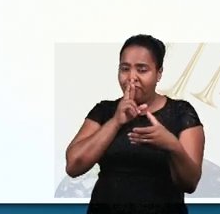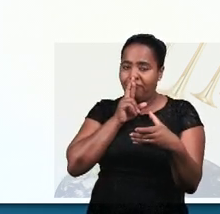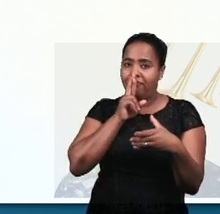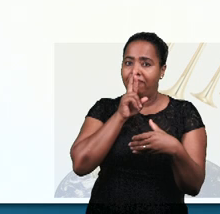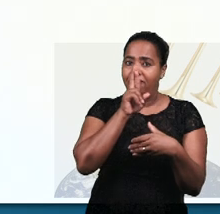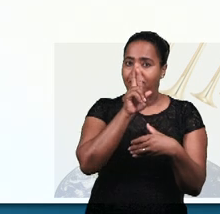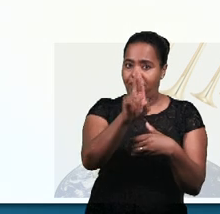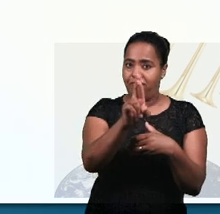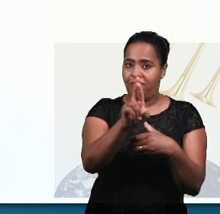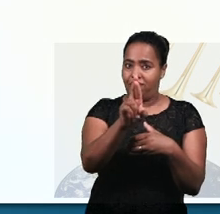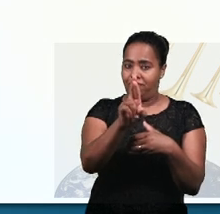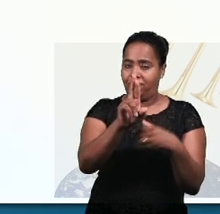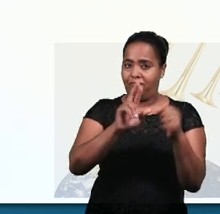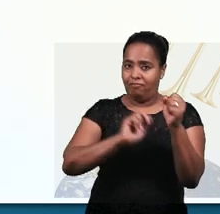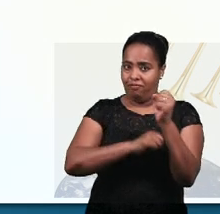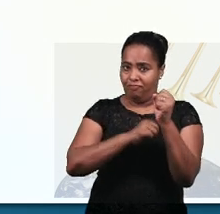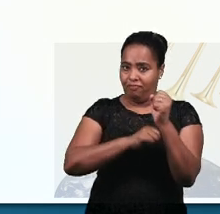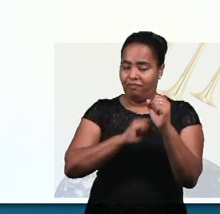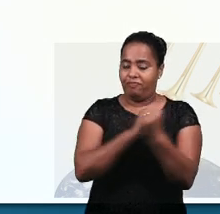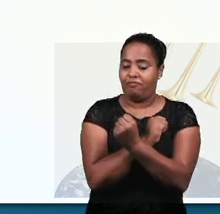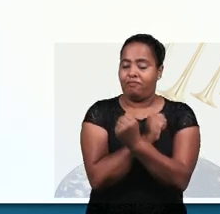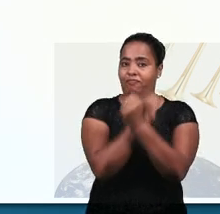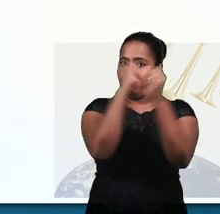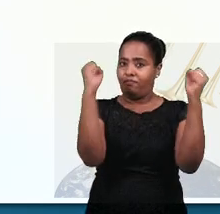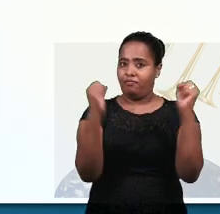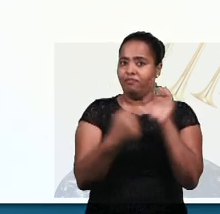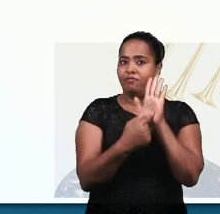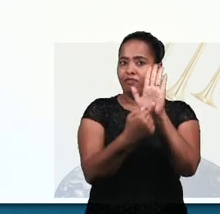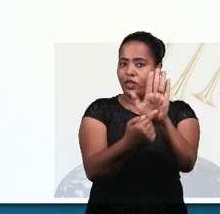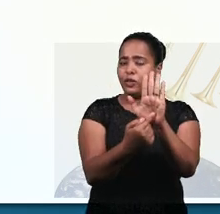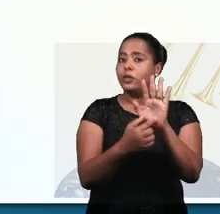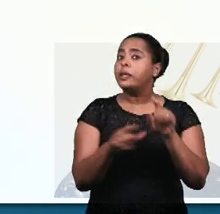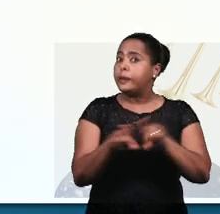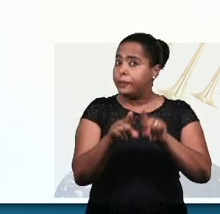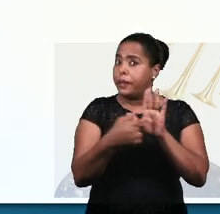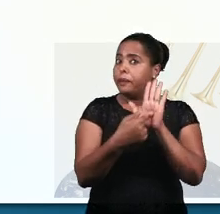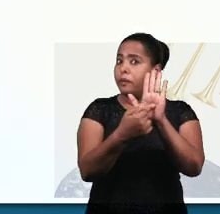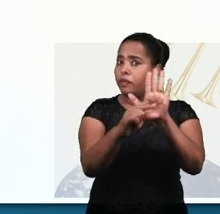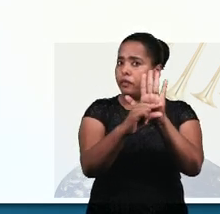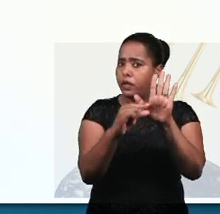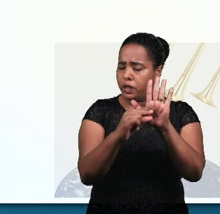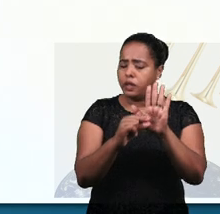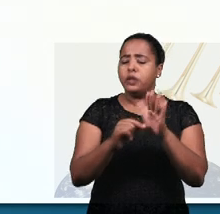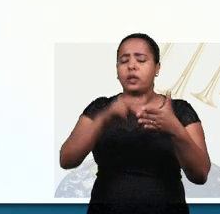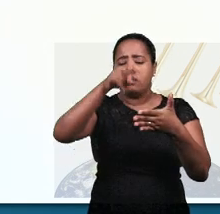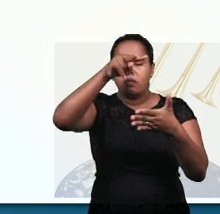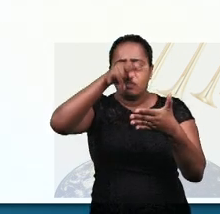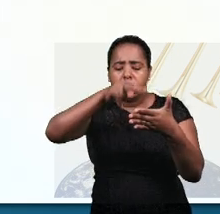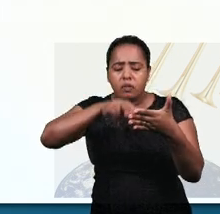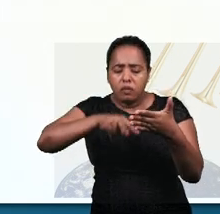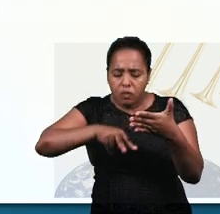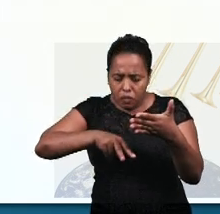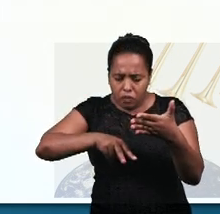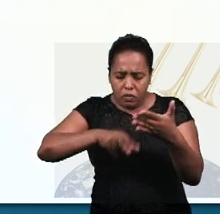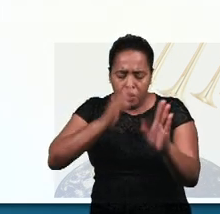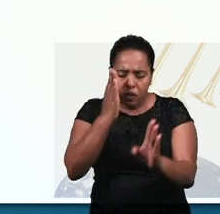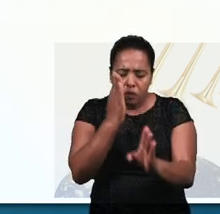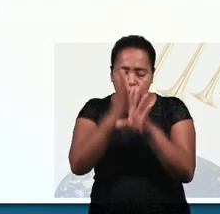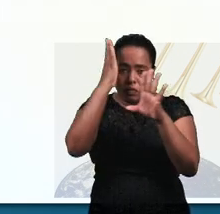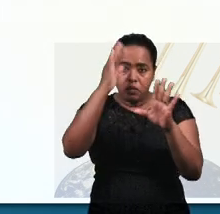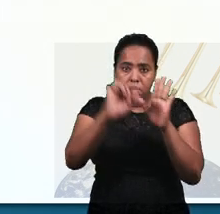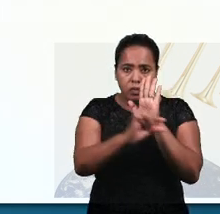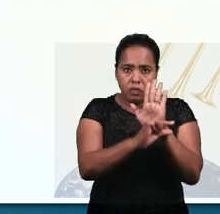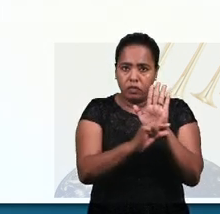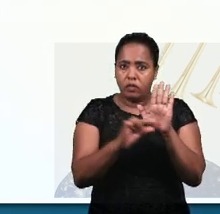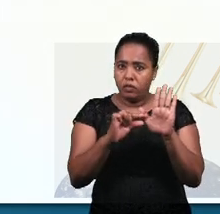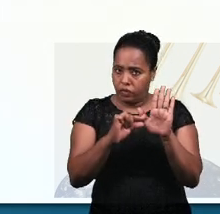été donnée par Samson. Citez le verset. Vous allez chercher dans la parole, identifier